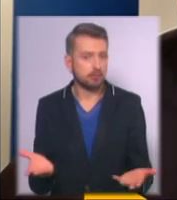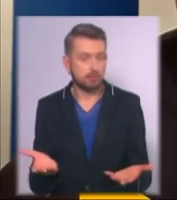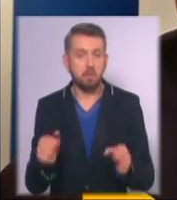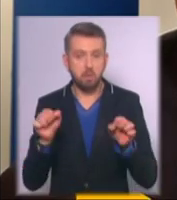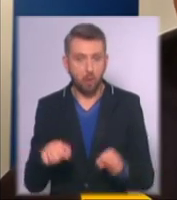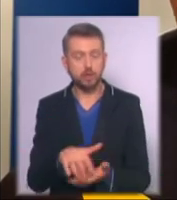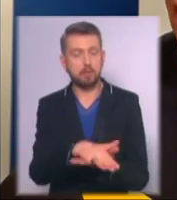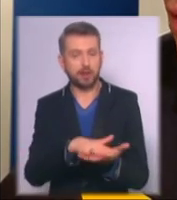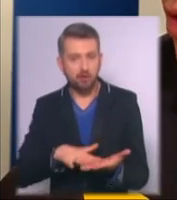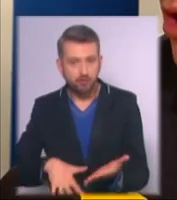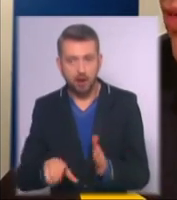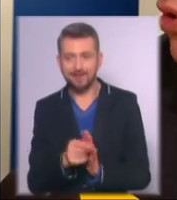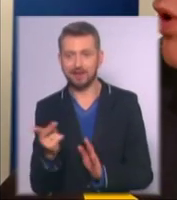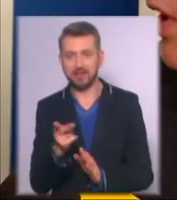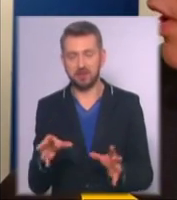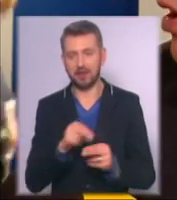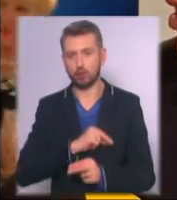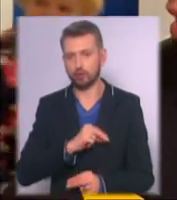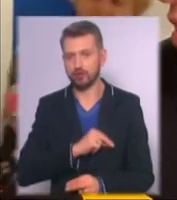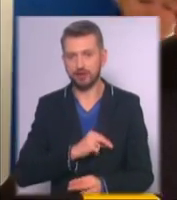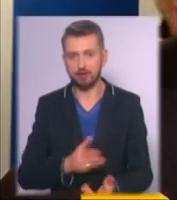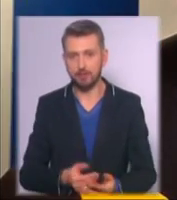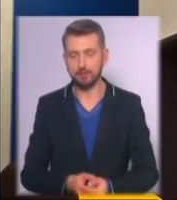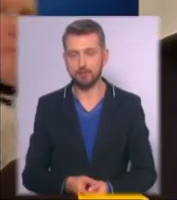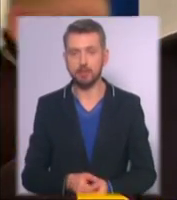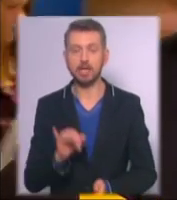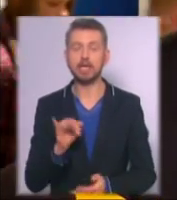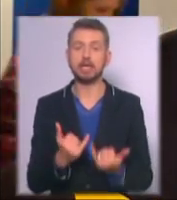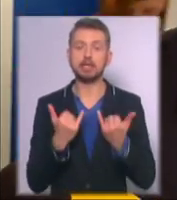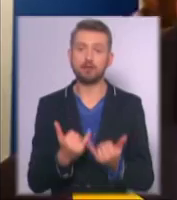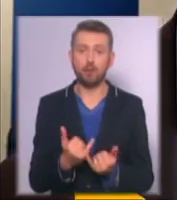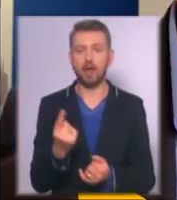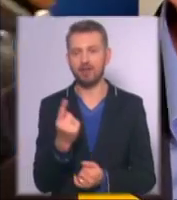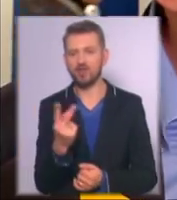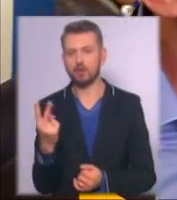можно продолжать с ними сотрудничество. То есть и сегодня один, и второй